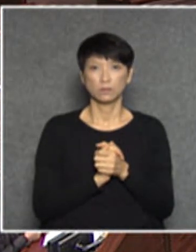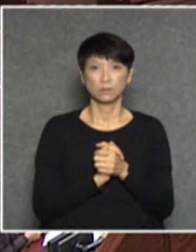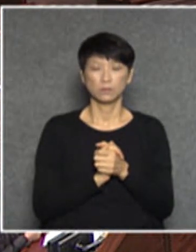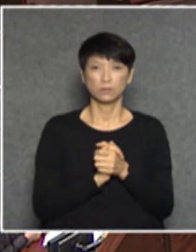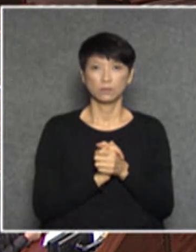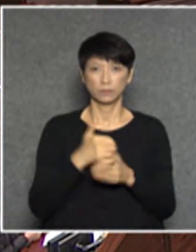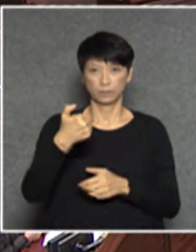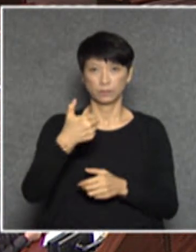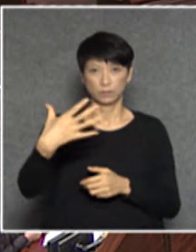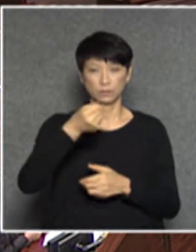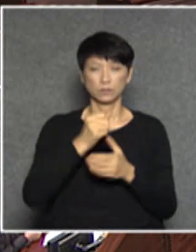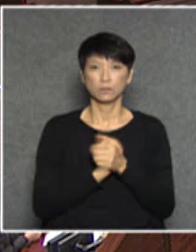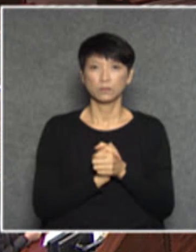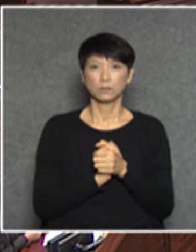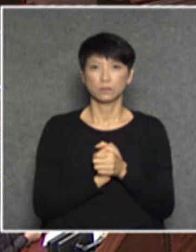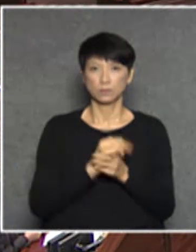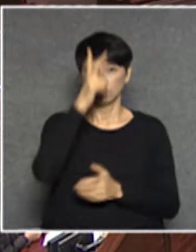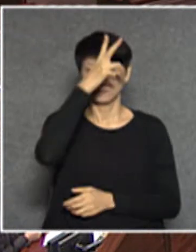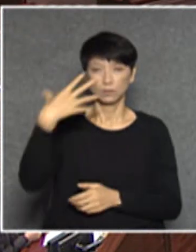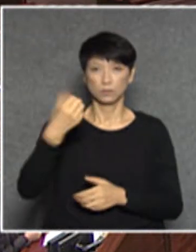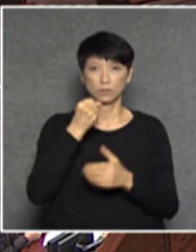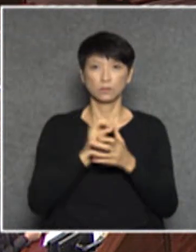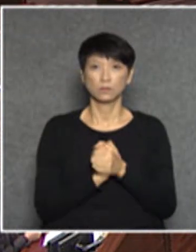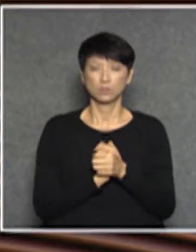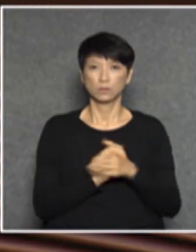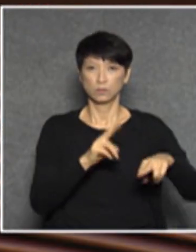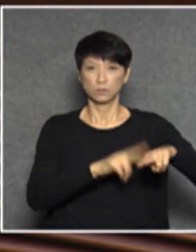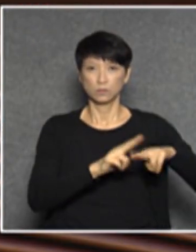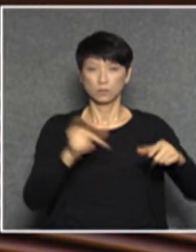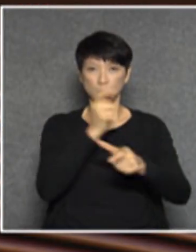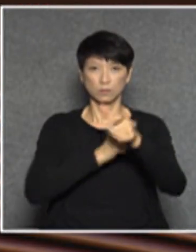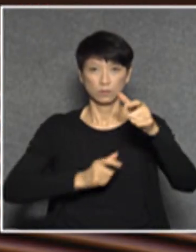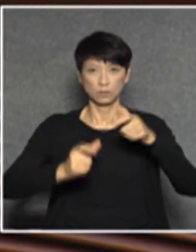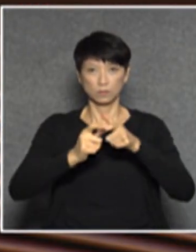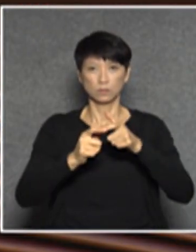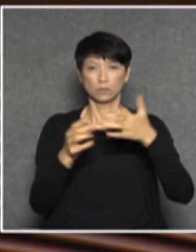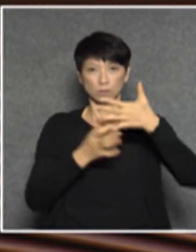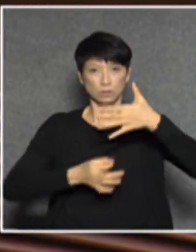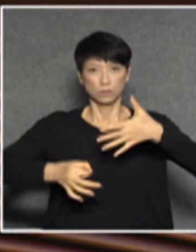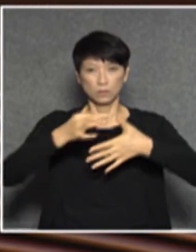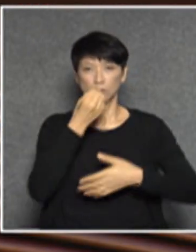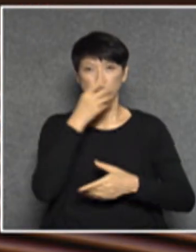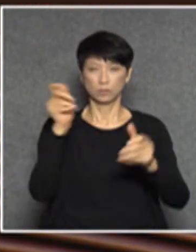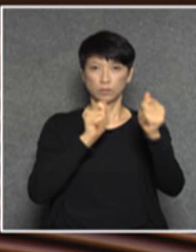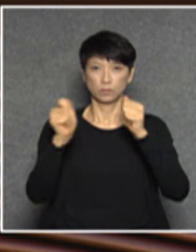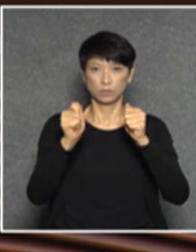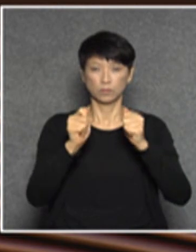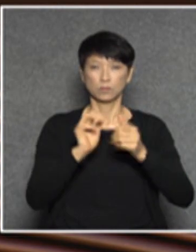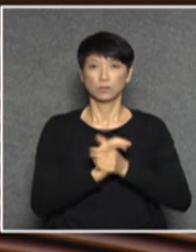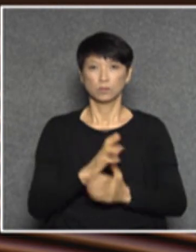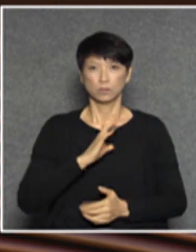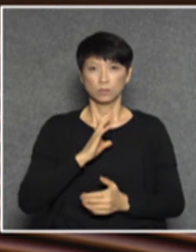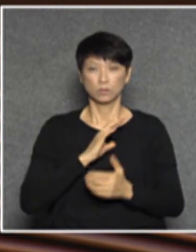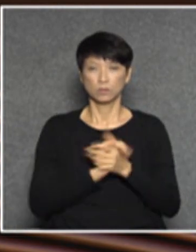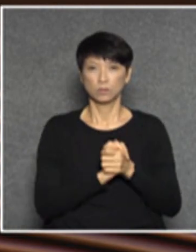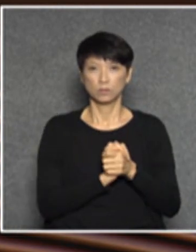多謝主席。特首，隨著內地經濟起飛，香港股票市場亦都受惠於內